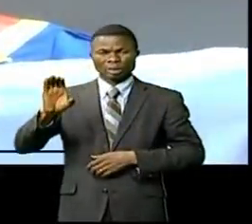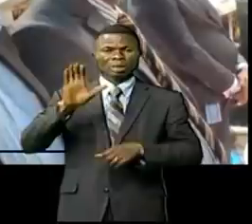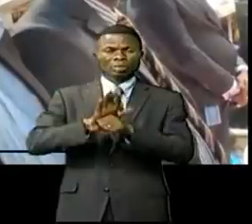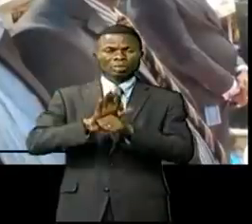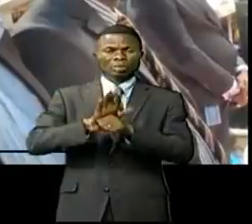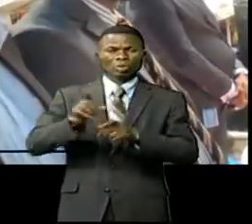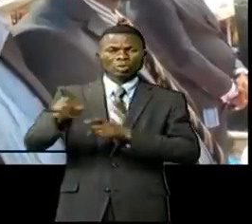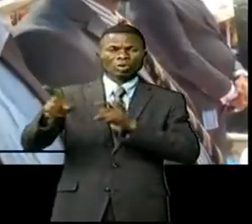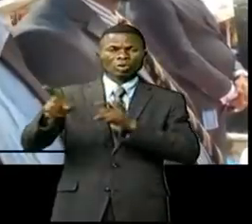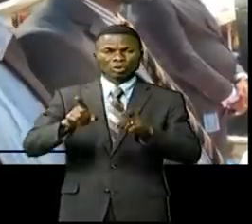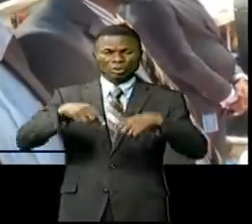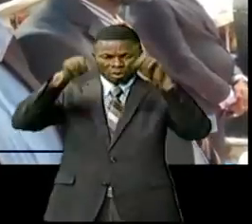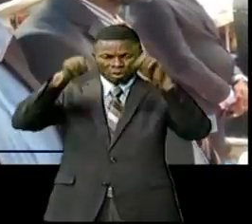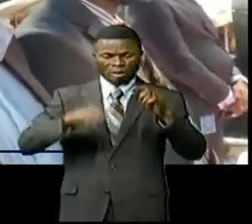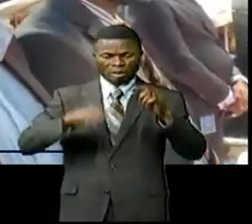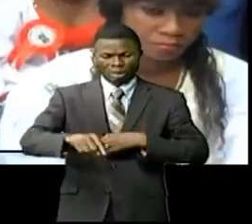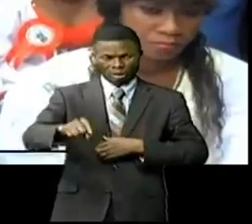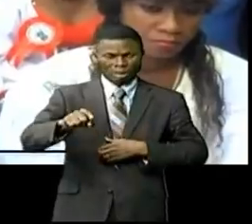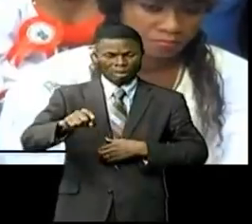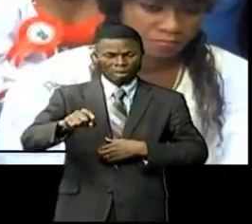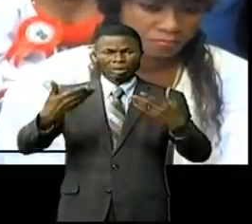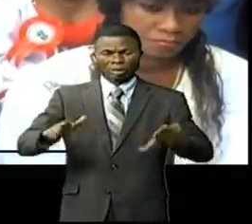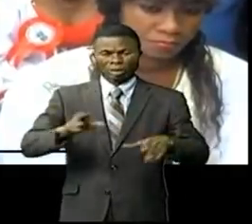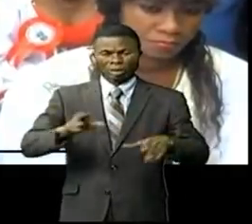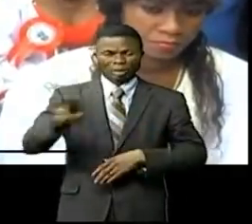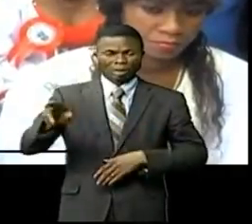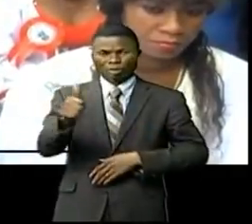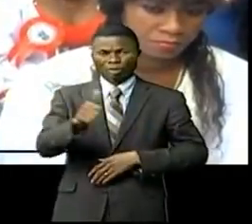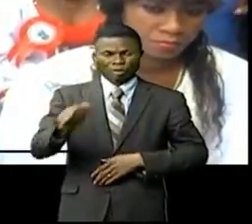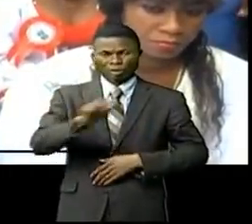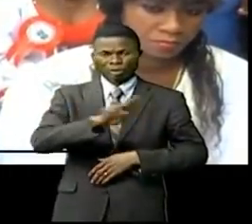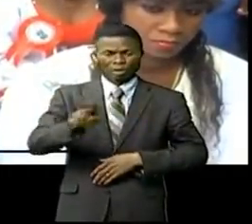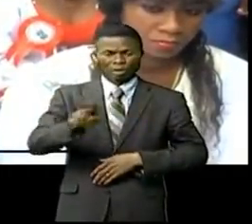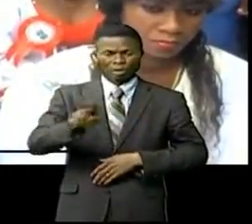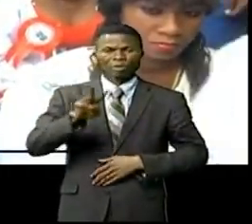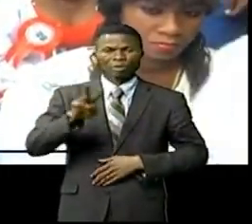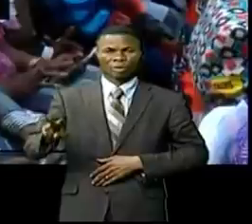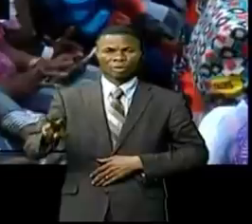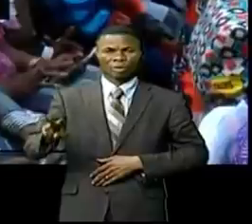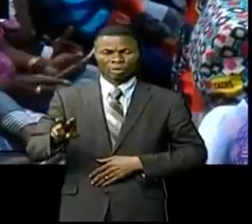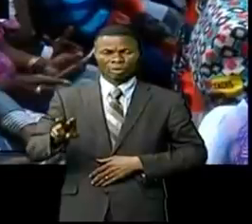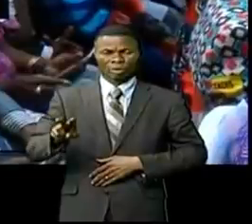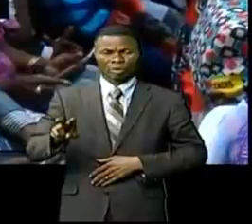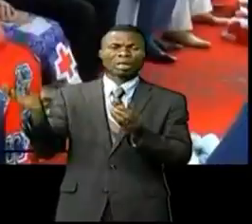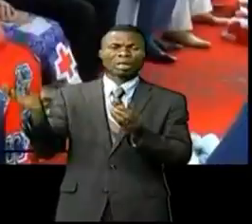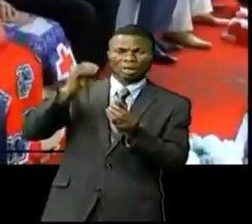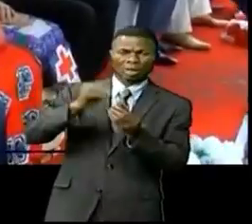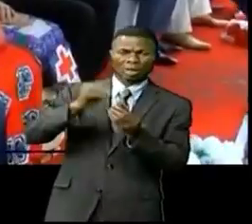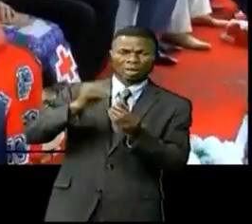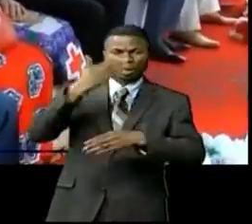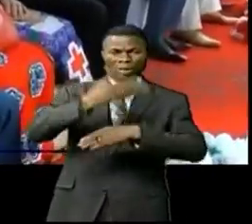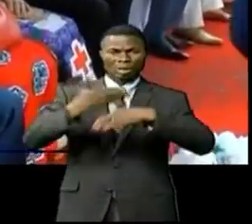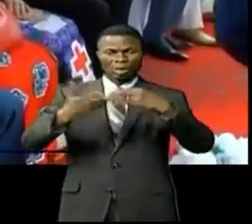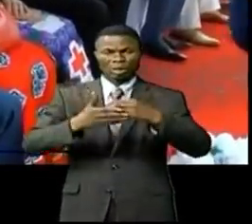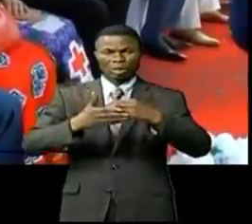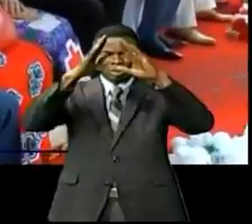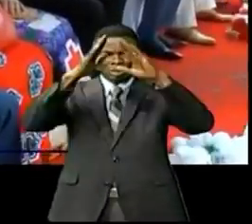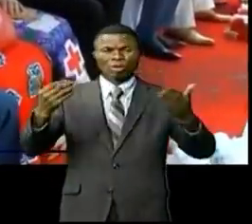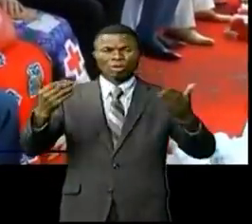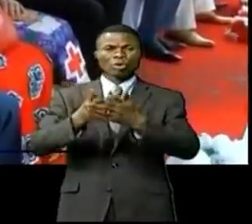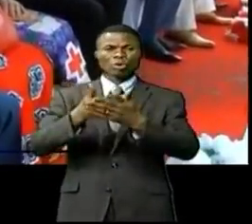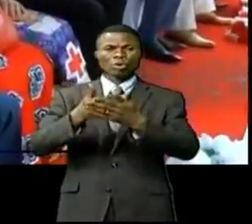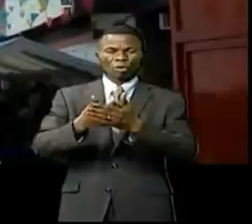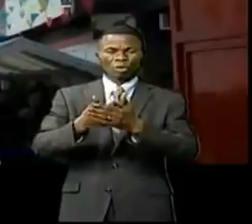projets au cours de cette année académique 2021-2022. Il s'agit notamment de la construction d'un nouveau bâtiment